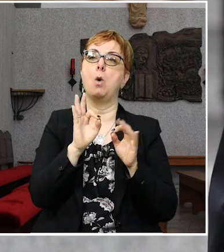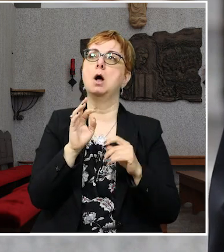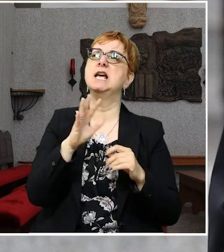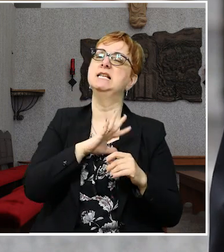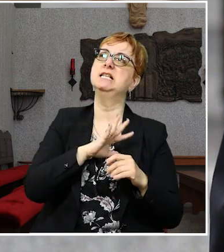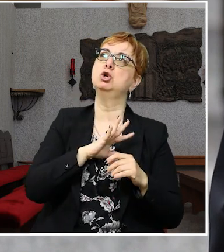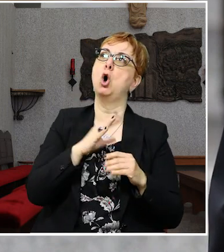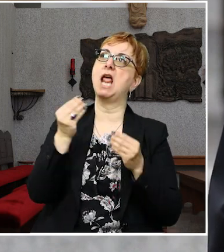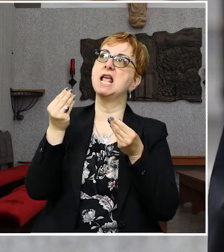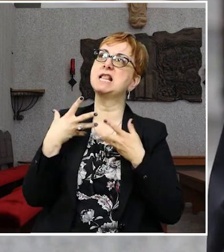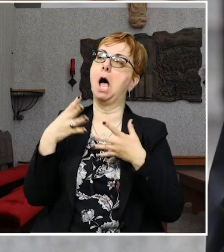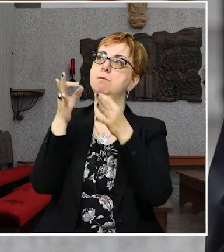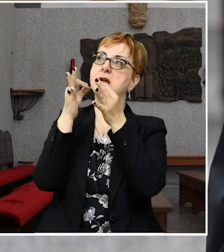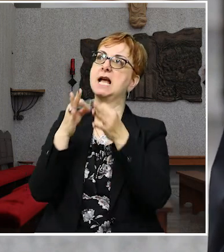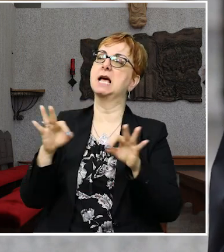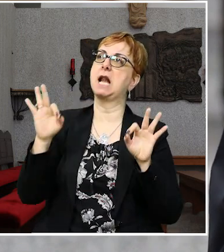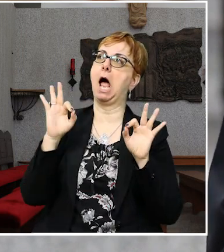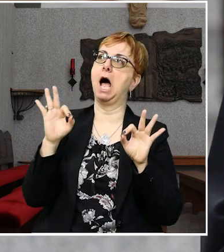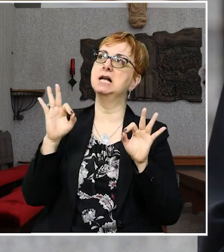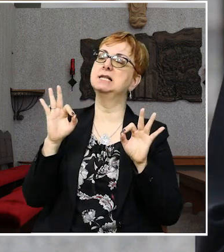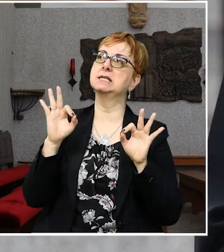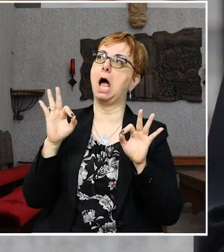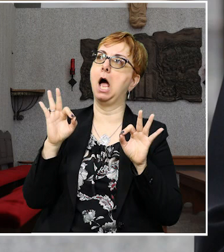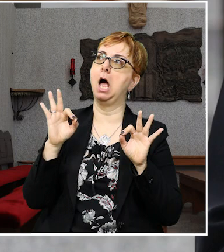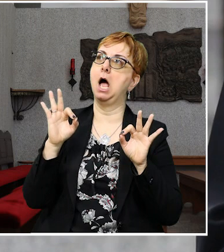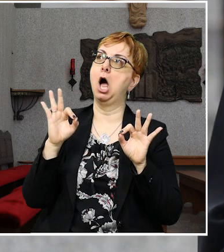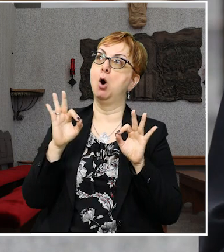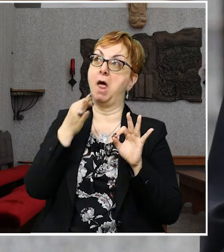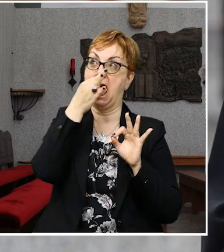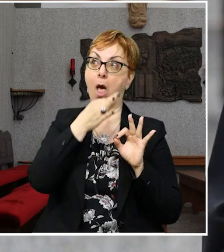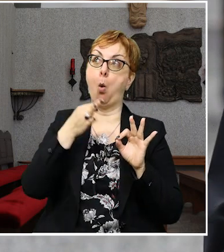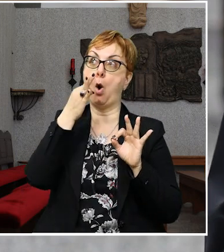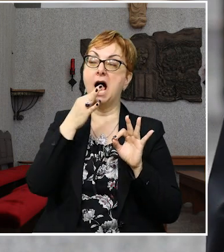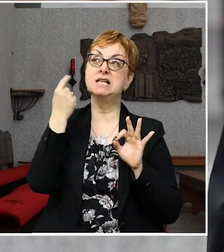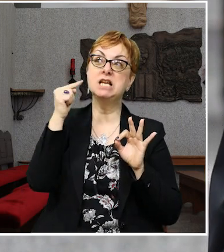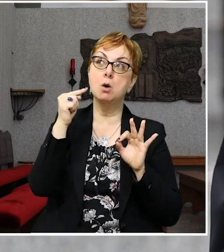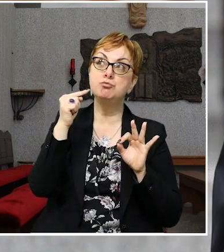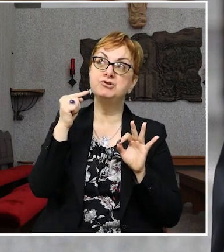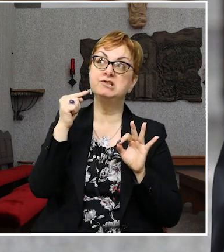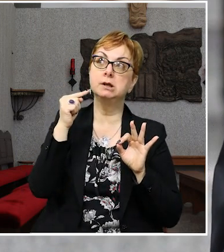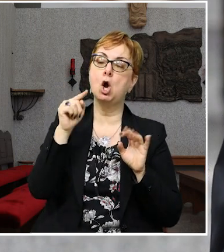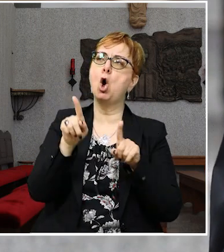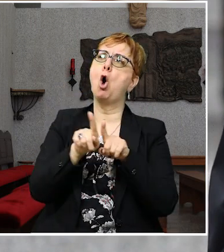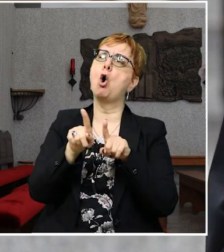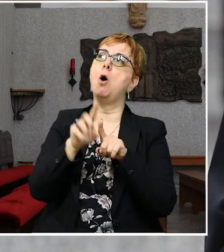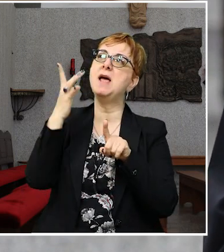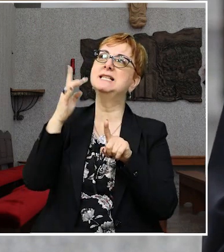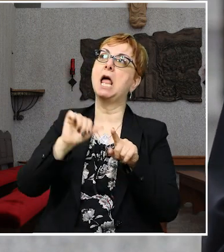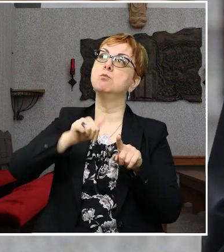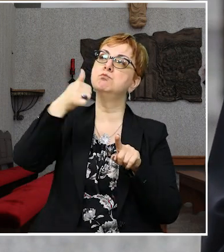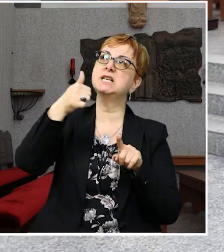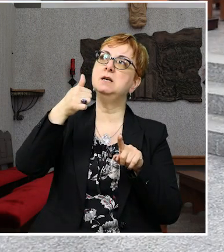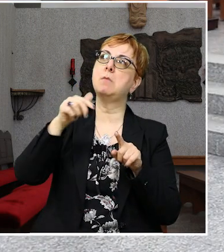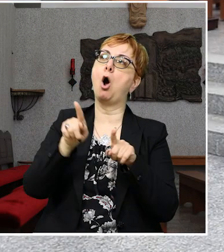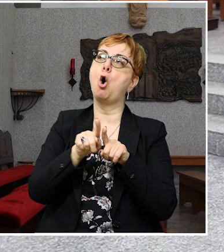Signore, concedimi la grazia di celebrare questa Eucaristia come se fosse la